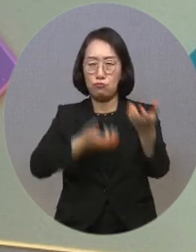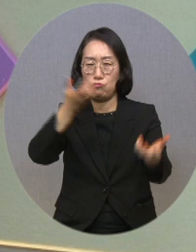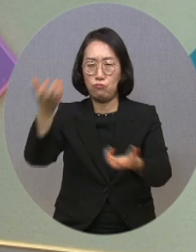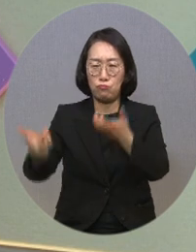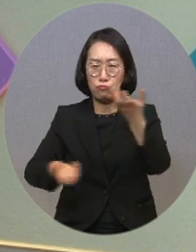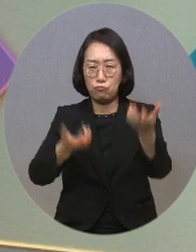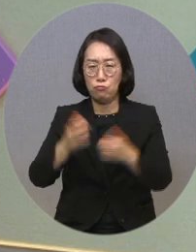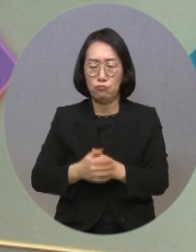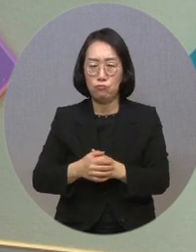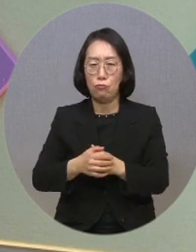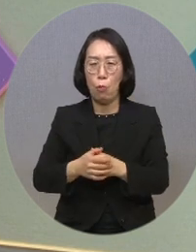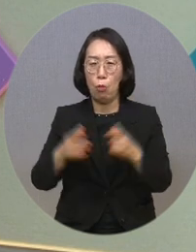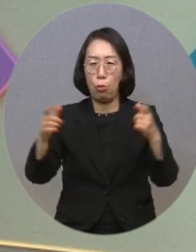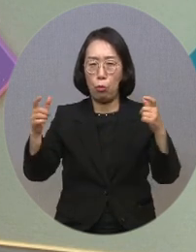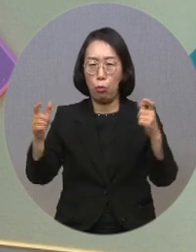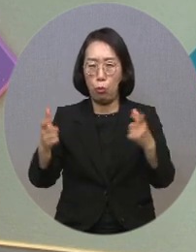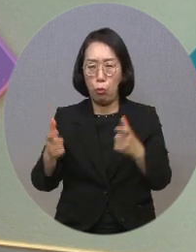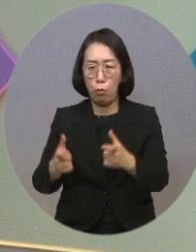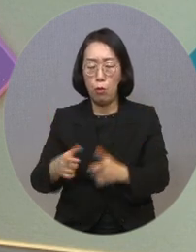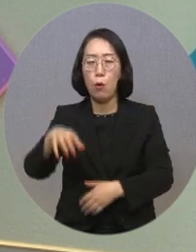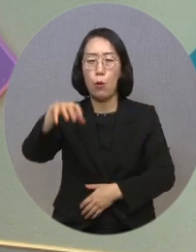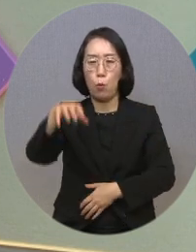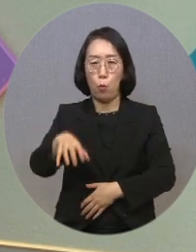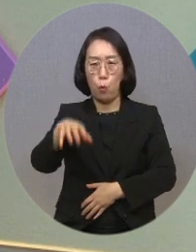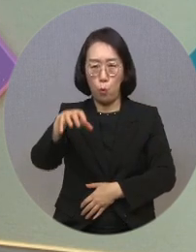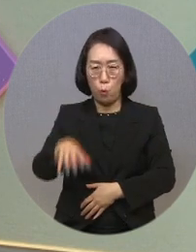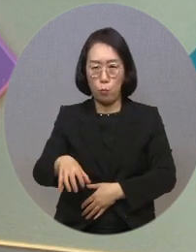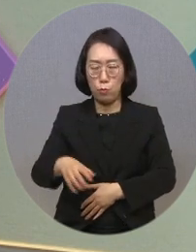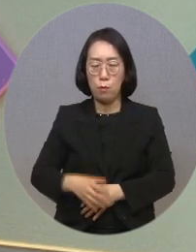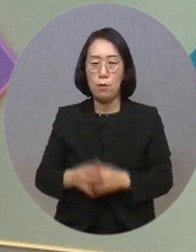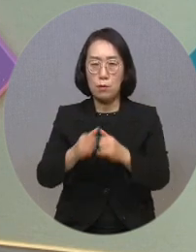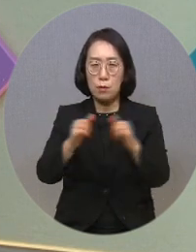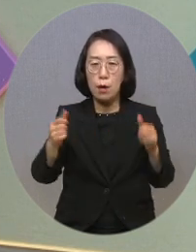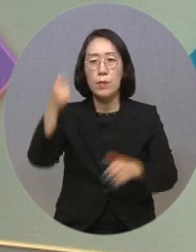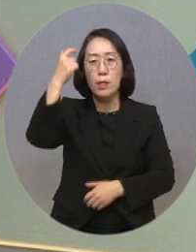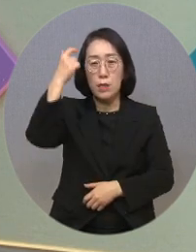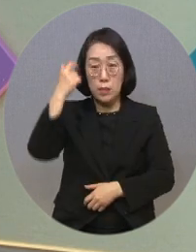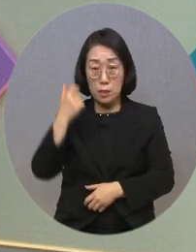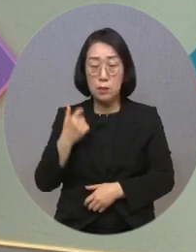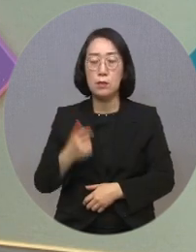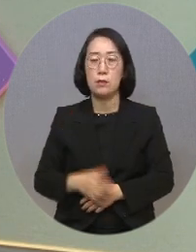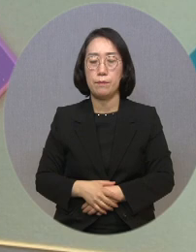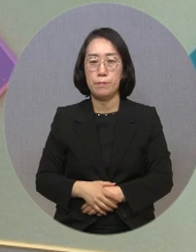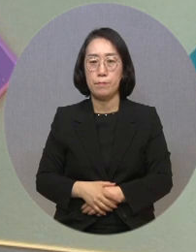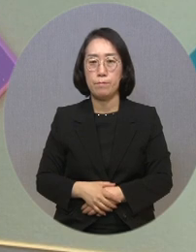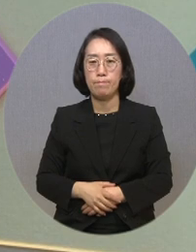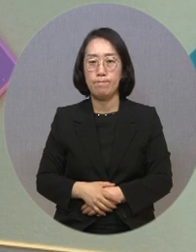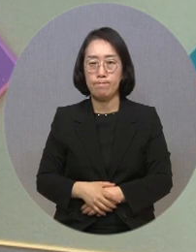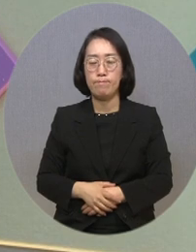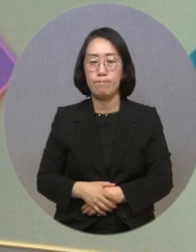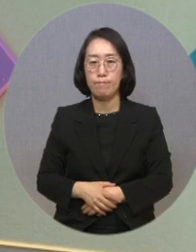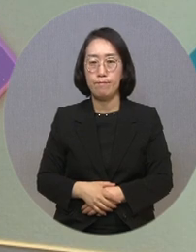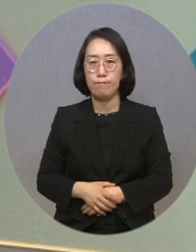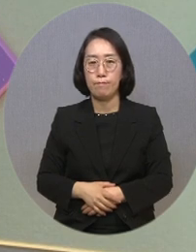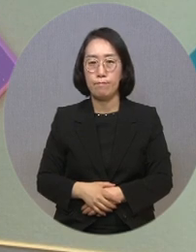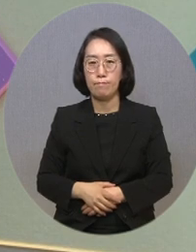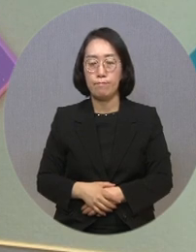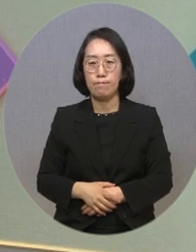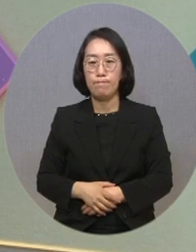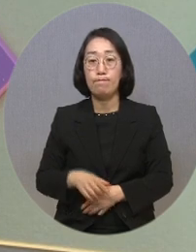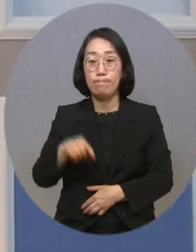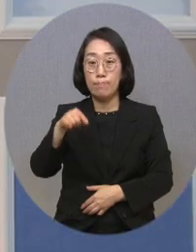되는 어떤 그런 도시로 이렇게 시민들이 인식하고 여수를 지금 등지고